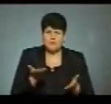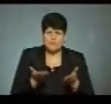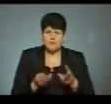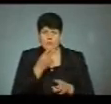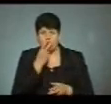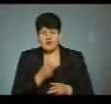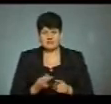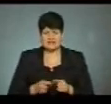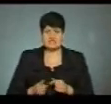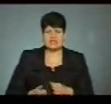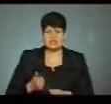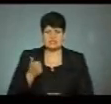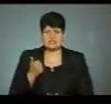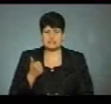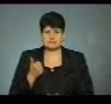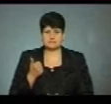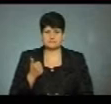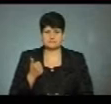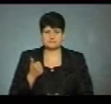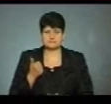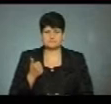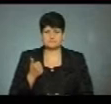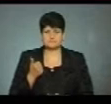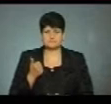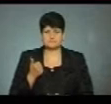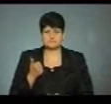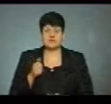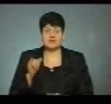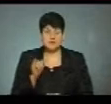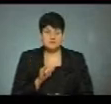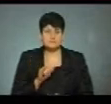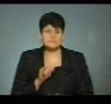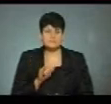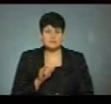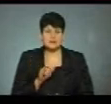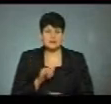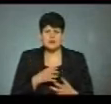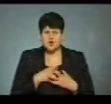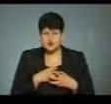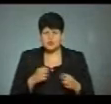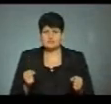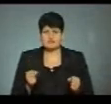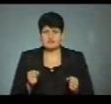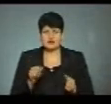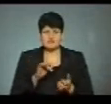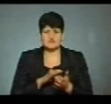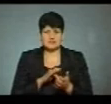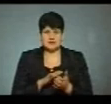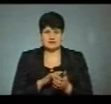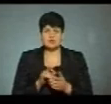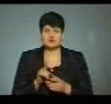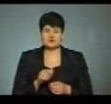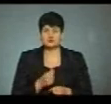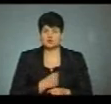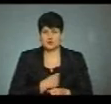Це гідність. І, ну, інколи розриває зсередини те, що і шкода,